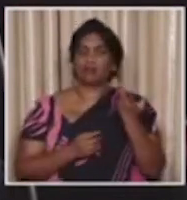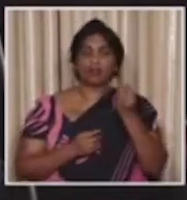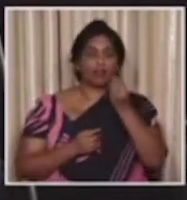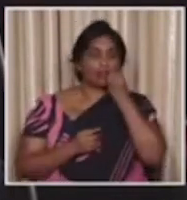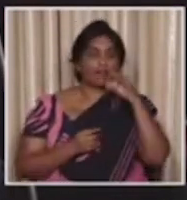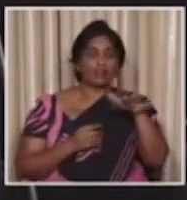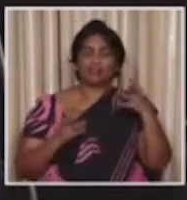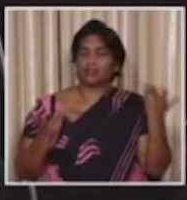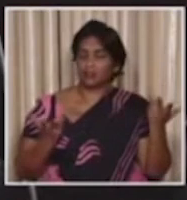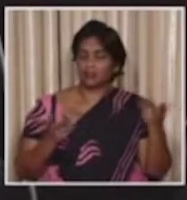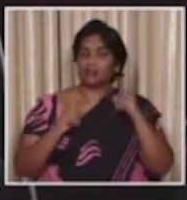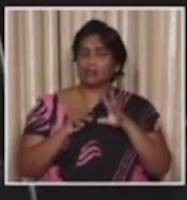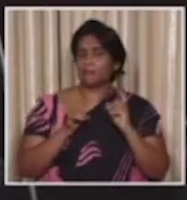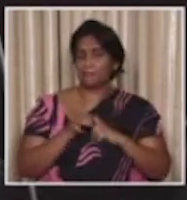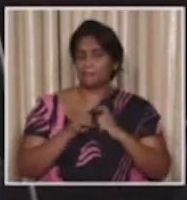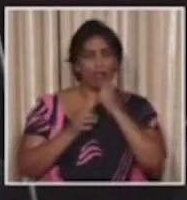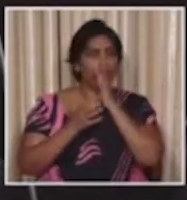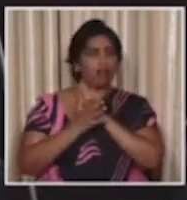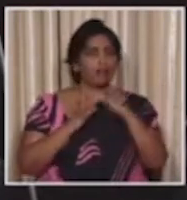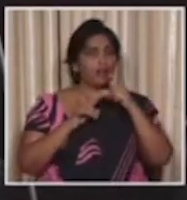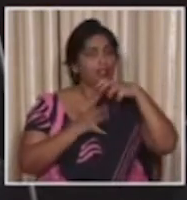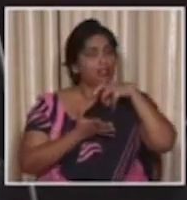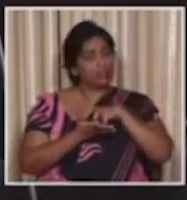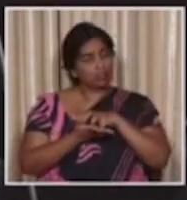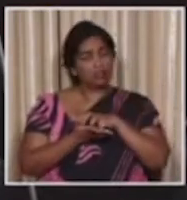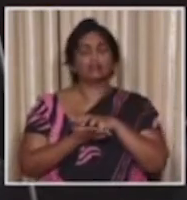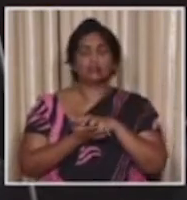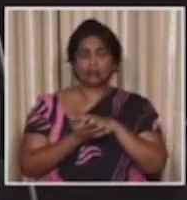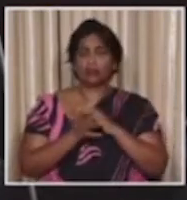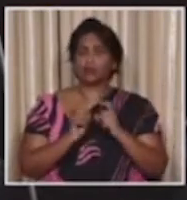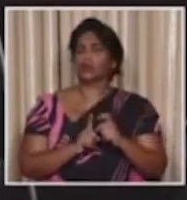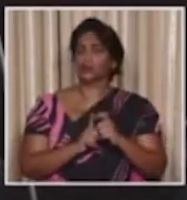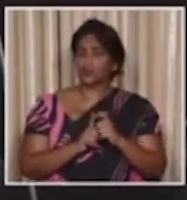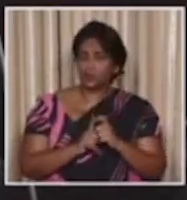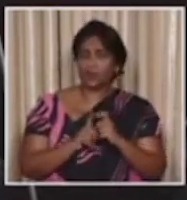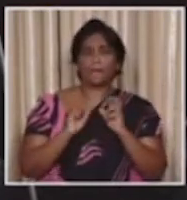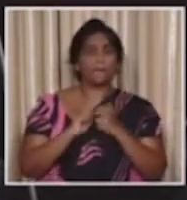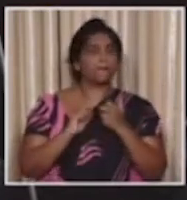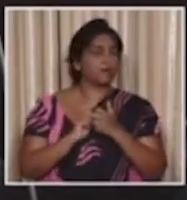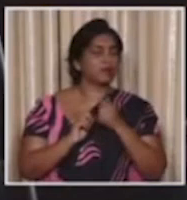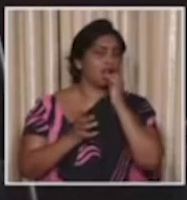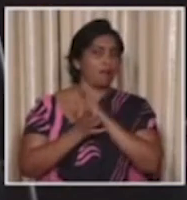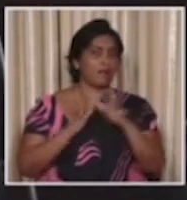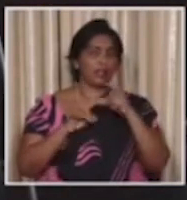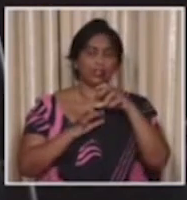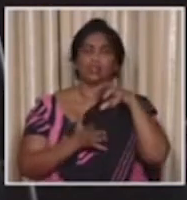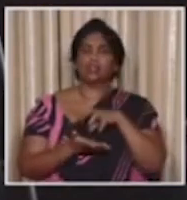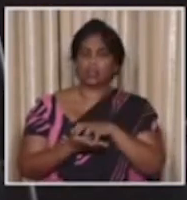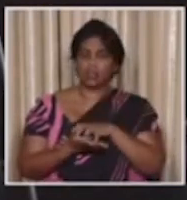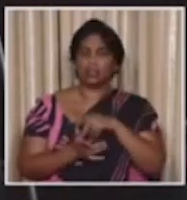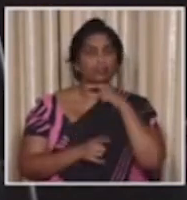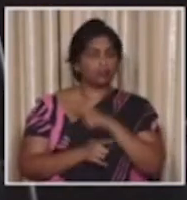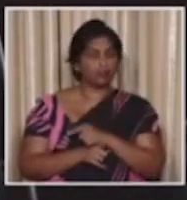ඉඩක් නැහැ. ඉතින් මේ වගේ ප්‍රශ්නයක් අද හම්බන්තොට දිස්ත්‍රික්කේ, ලංකාවේම දරුණුම ප්‍රශ්නයක් තියෙන දිස්ත්‍රික්කේ තමයි හම්බන්තොට දිස්ත්‍රික්කය.